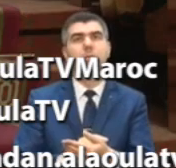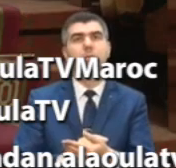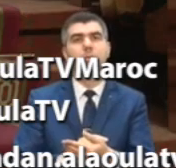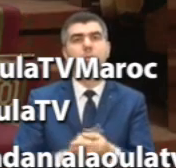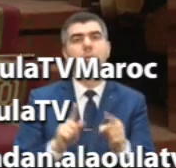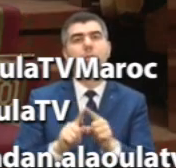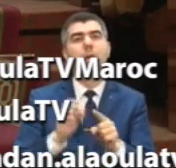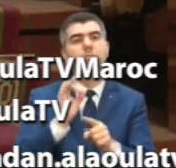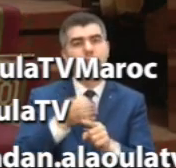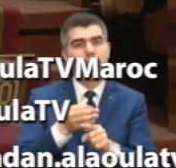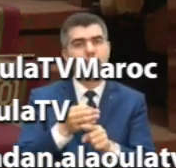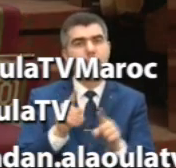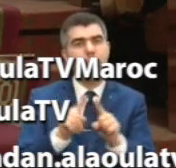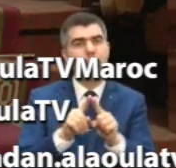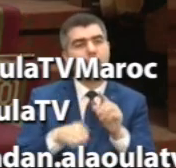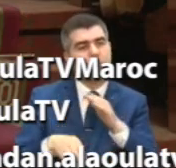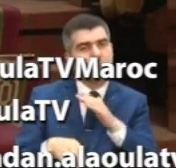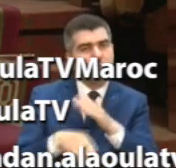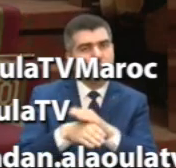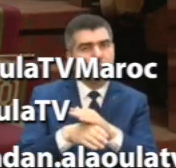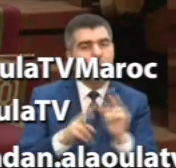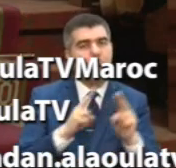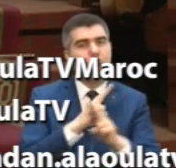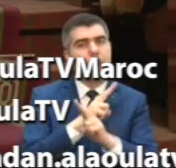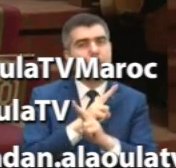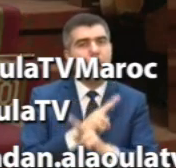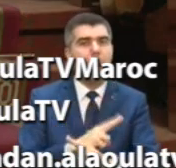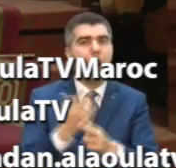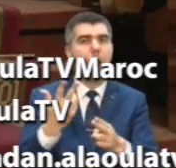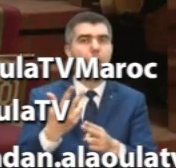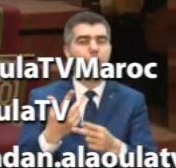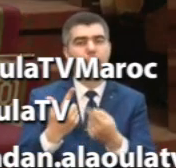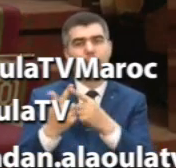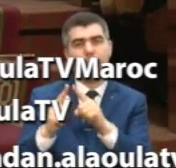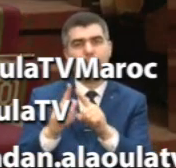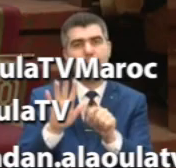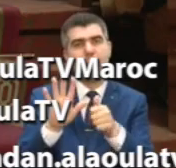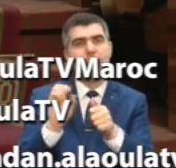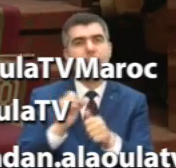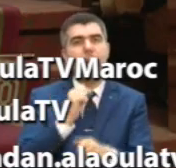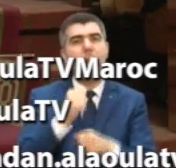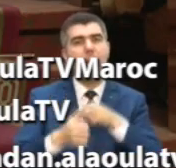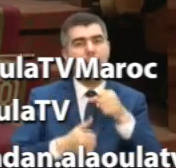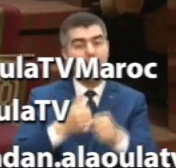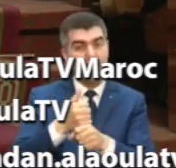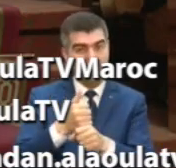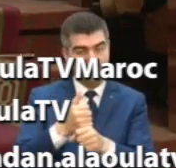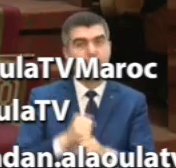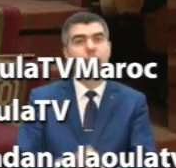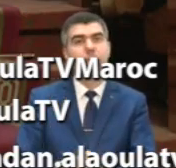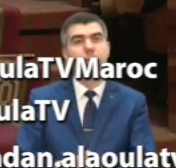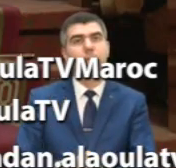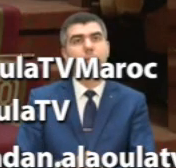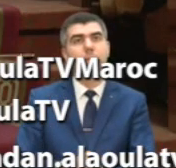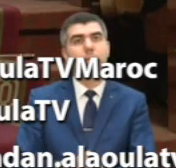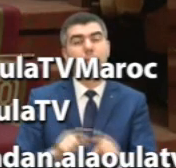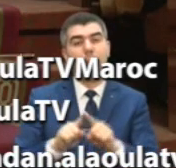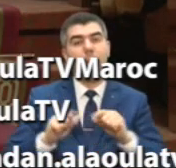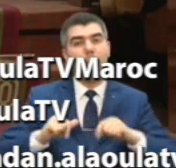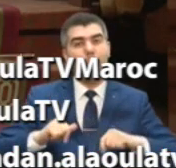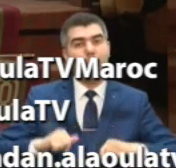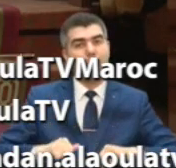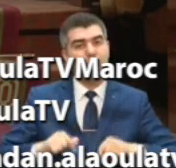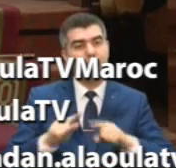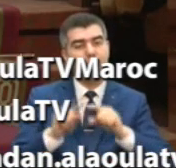الخروج المبكر أو التقاعد النسبي واللي هو من حقهم، واش الوزارة الوصية عندها